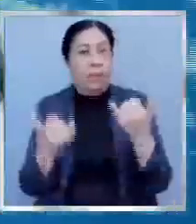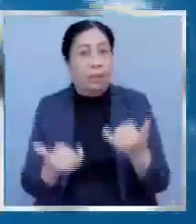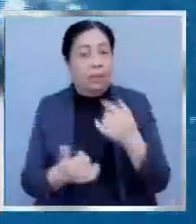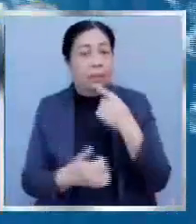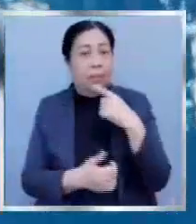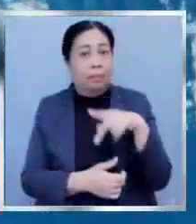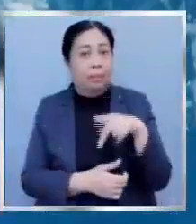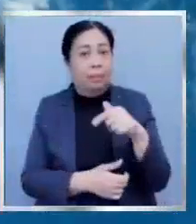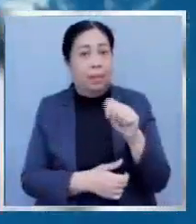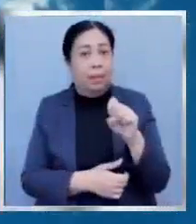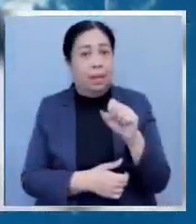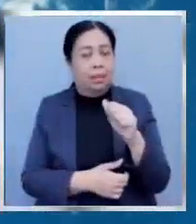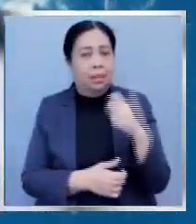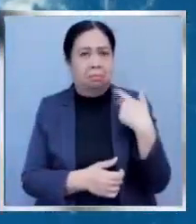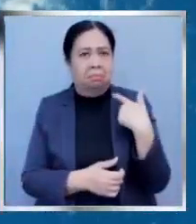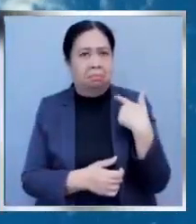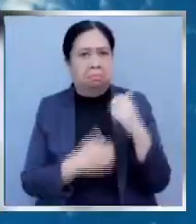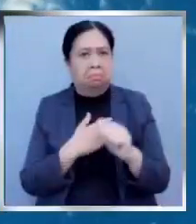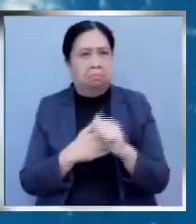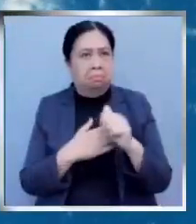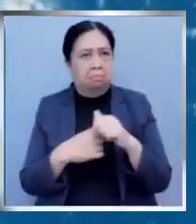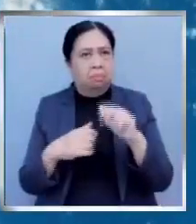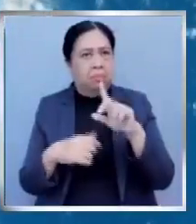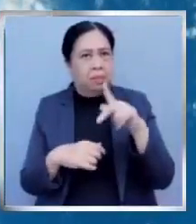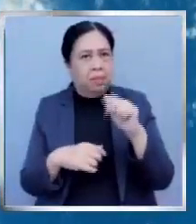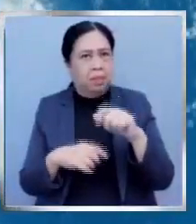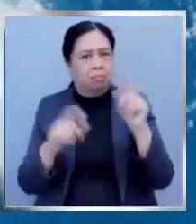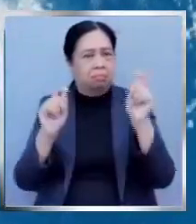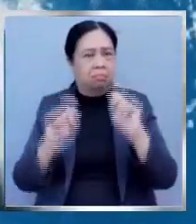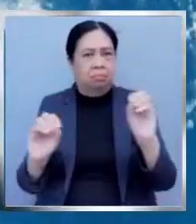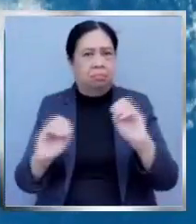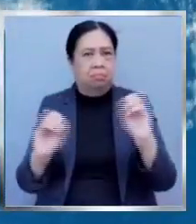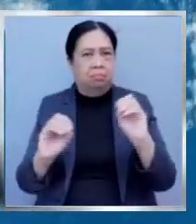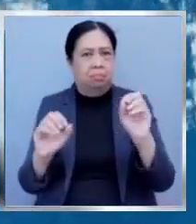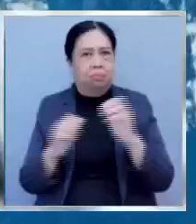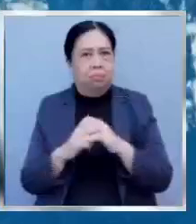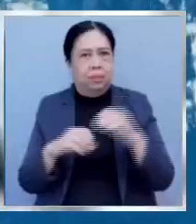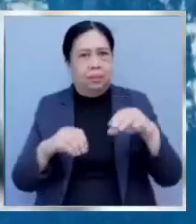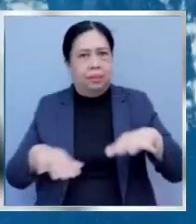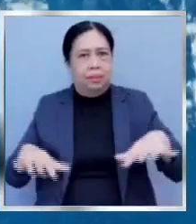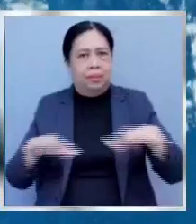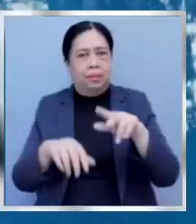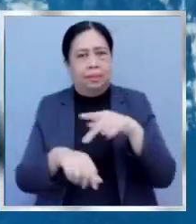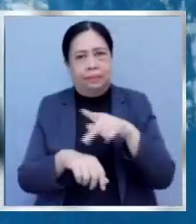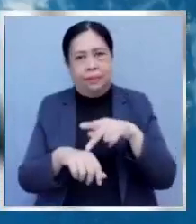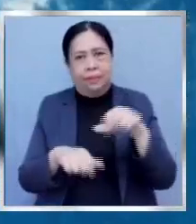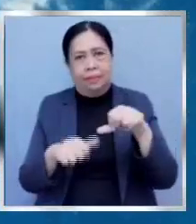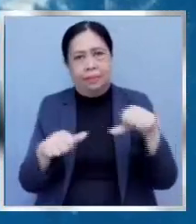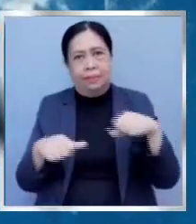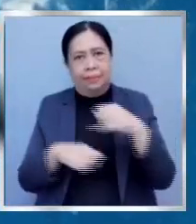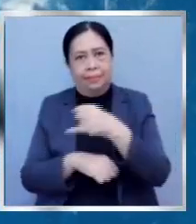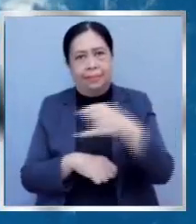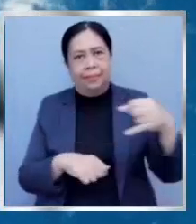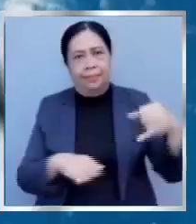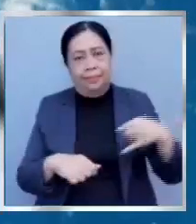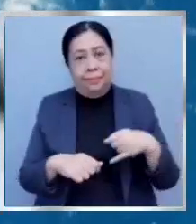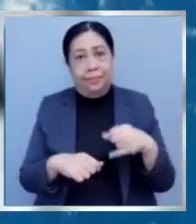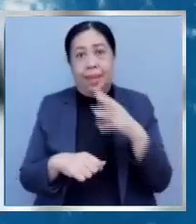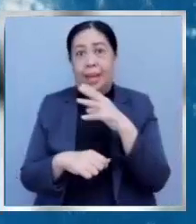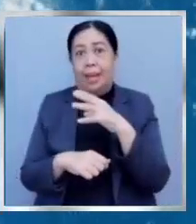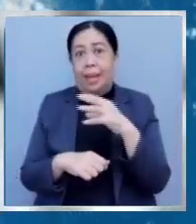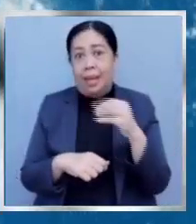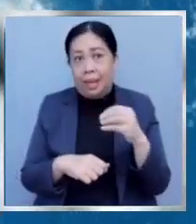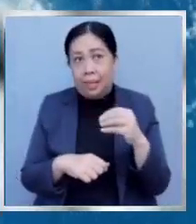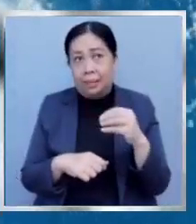PAGASA, wala pang nagbabadyang sama ng panahon o bagyo na posibleng umiral sa loob ng Philippine Area of Responsibility at